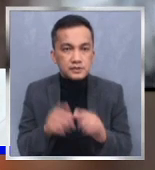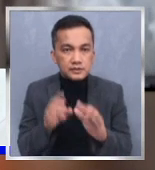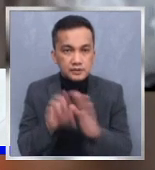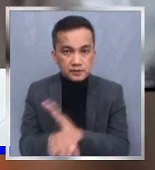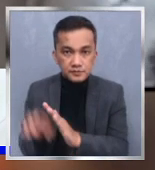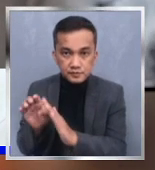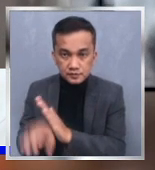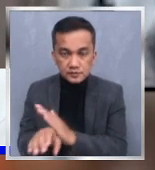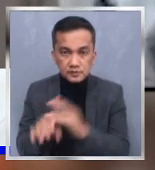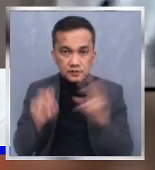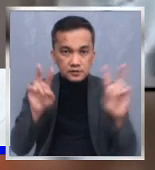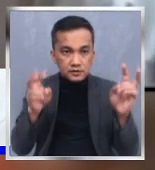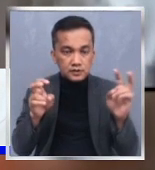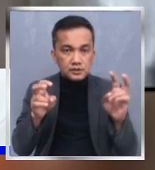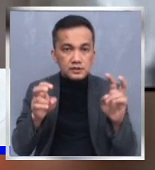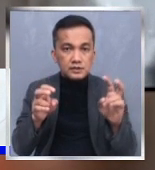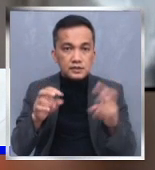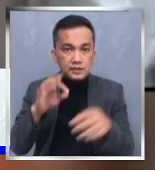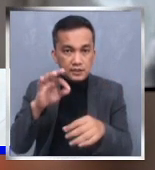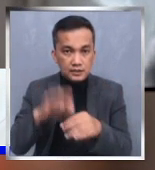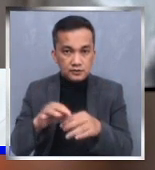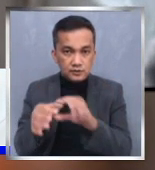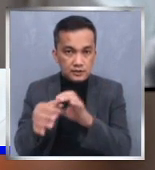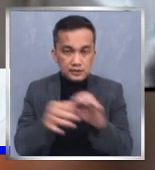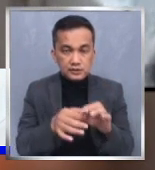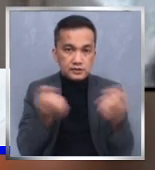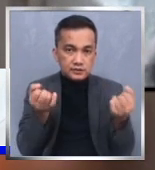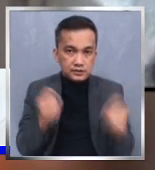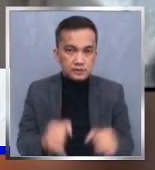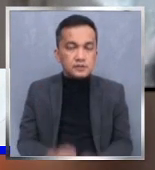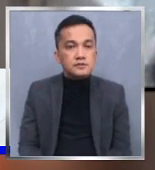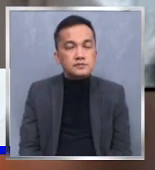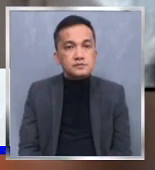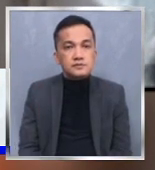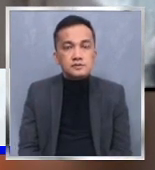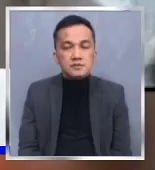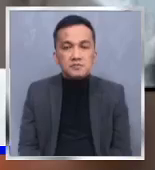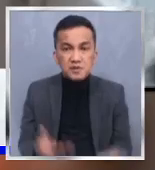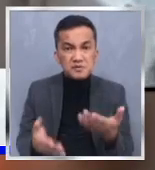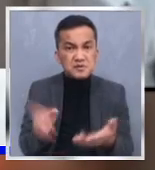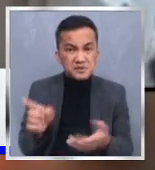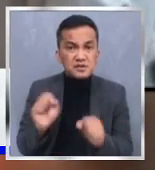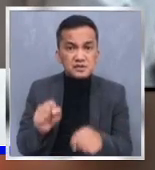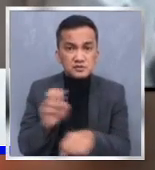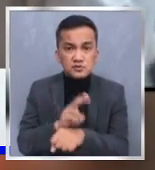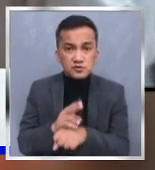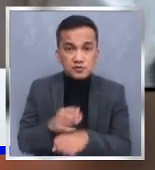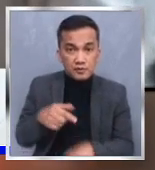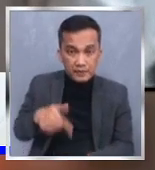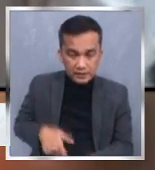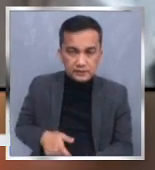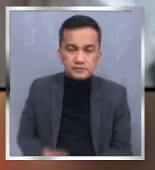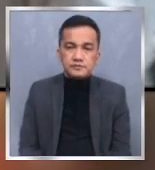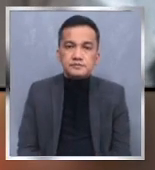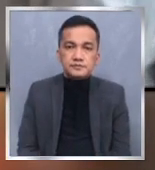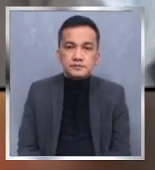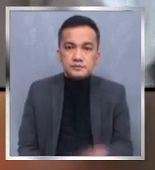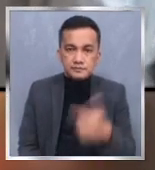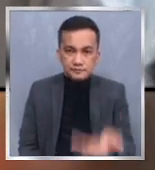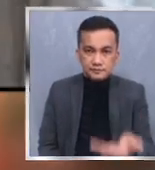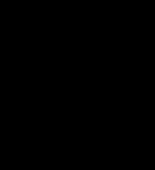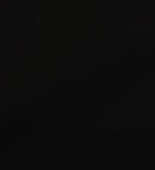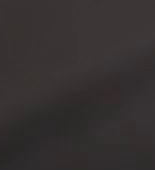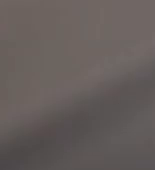mga election-related incident. Maaari kasi hindi lang gamitin itong mga baril na to. Emil Sumangil, nakatutok, 24